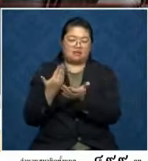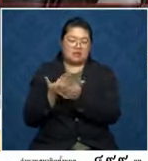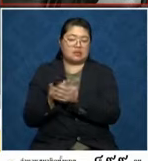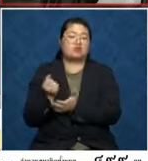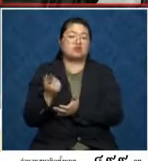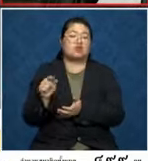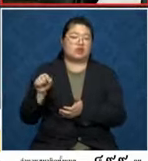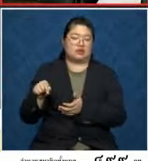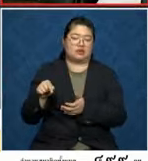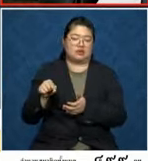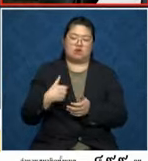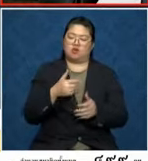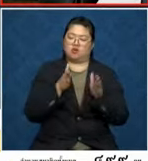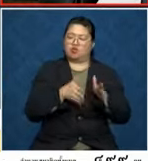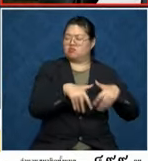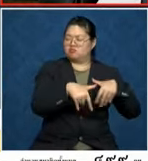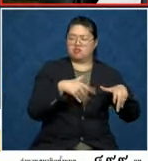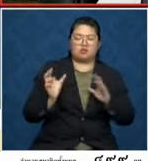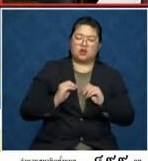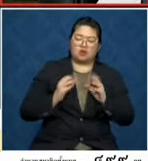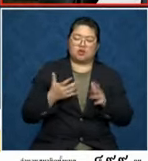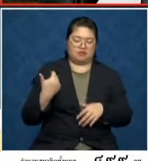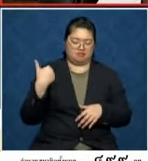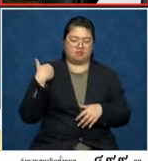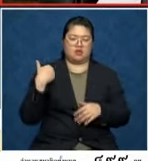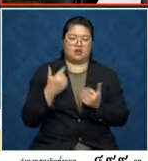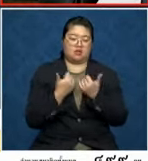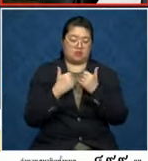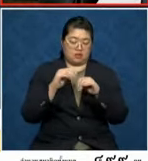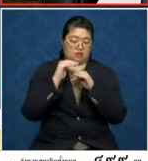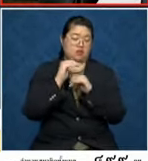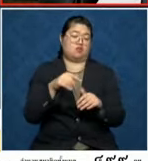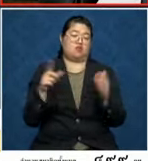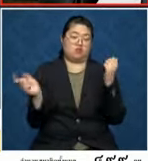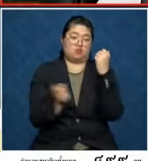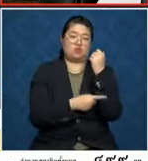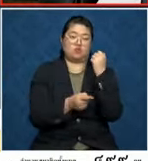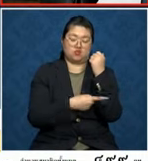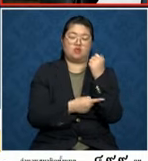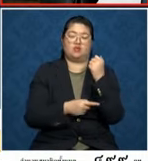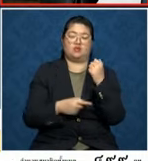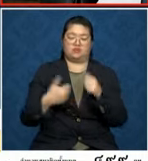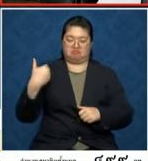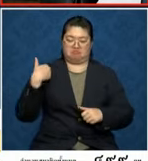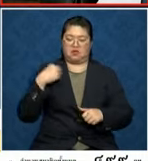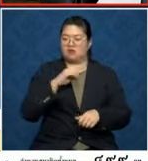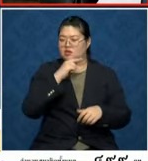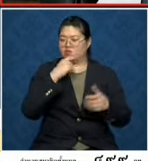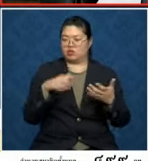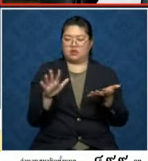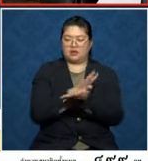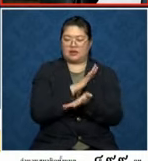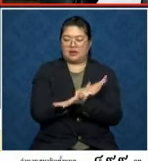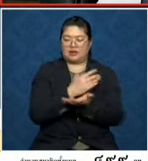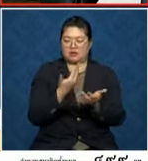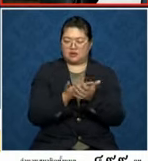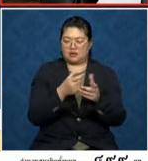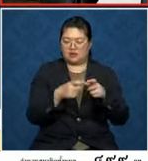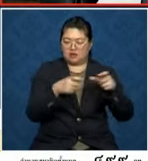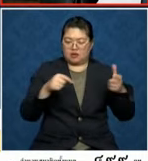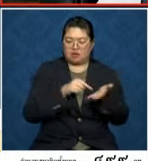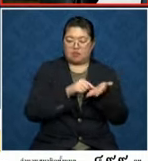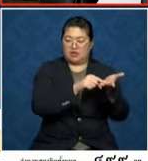ส่วนมากก็ไม่ยอมรับทำให้ต้องมีการกำหนดบทลงโทษที่รุนแรงนะครับหากเช็คเด้ง ซึ่งนั่นคือการสร้าง